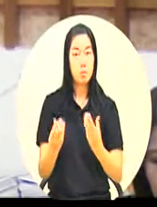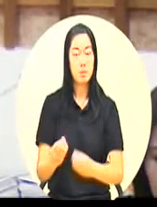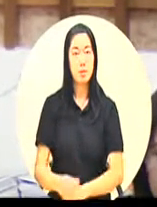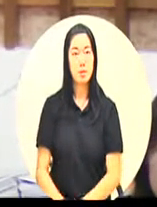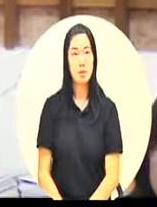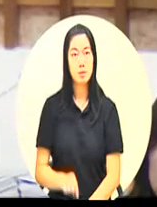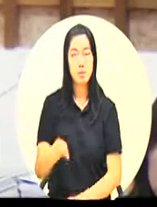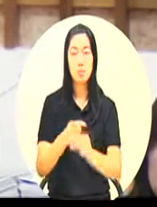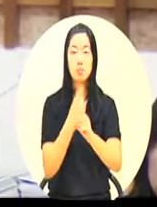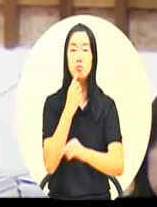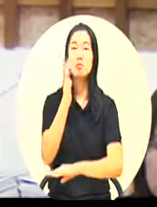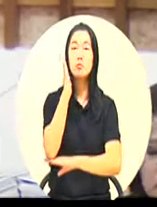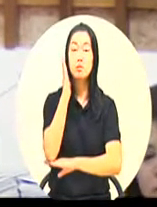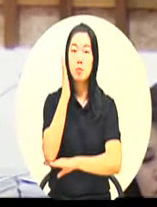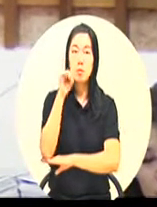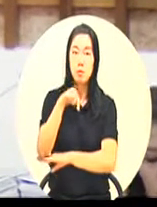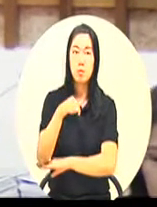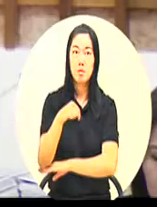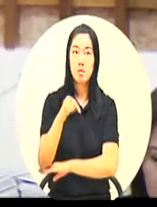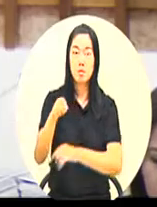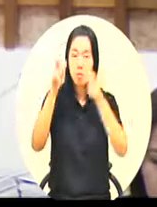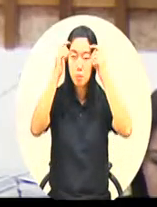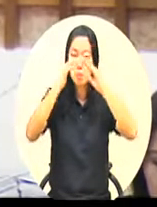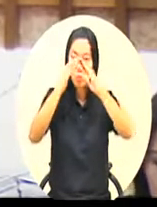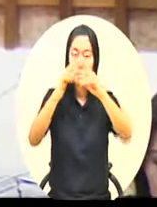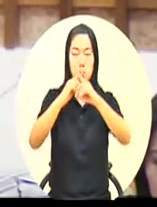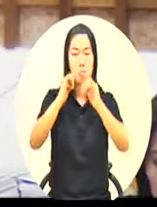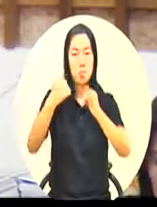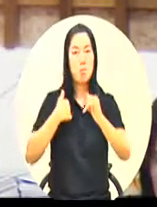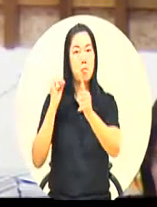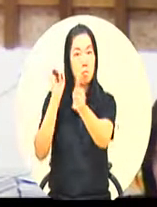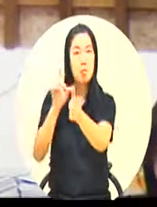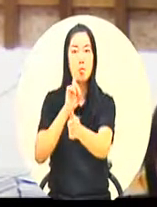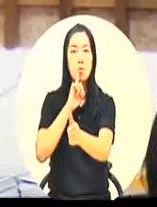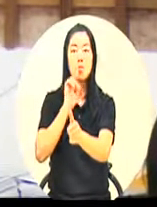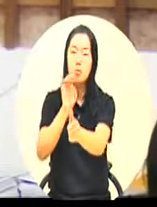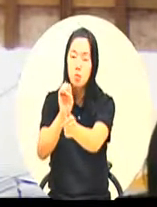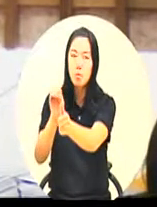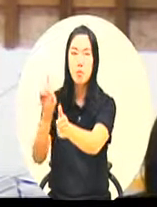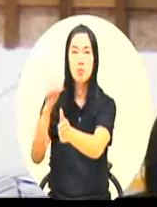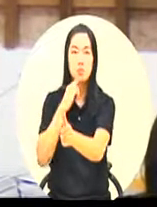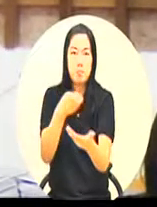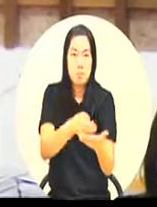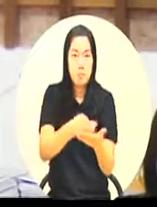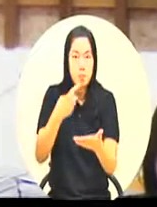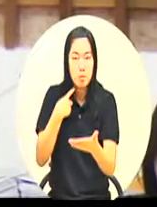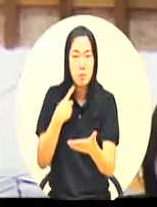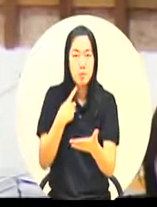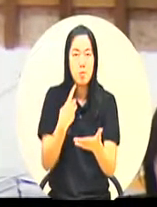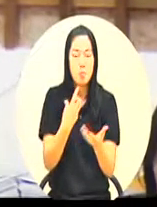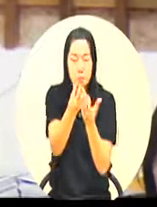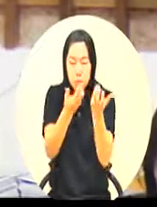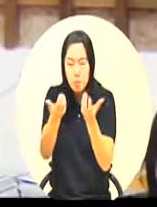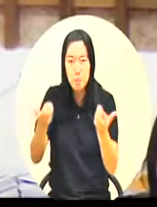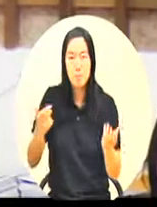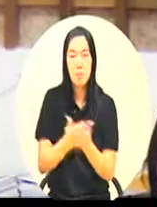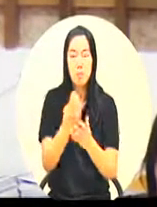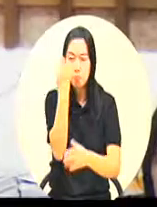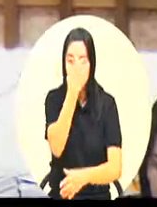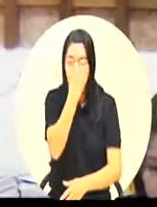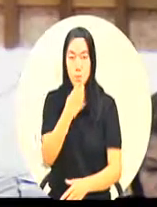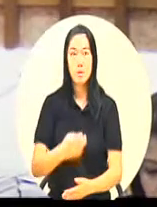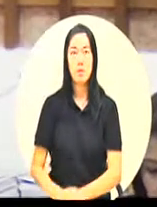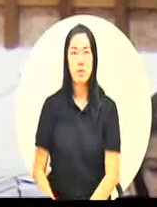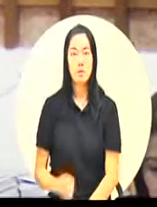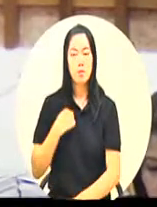在的中央政府打感恩阁龙起狼工，我们会严格把关，我们会逐批审查。但是我觉得这个不是